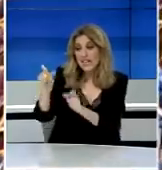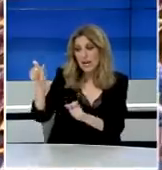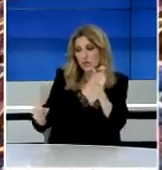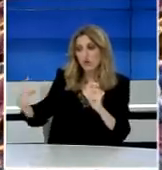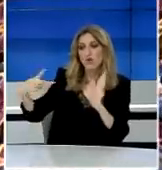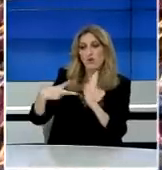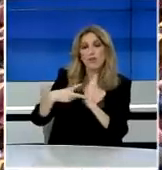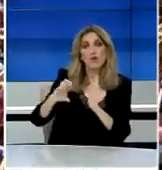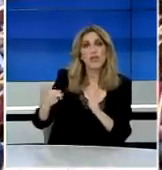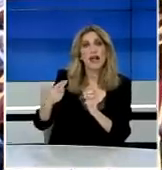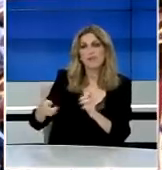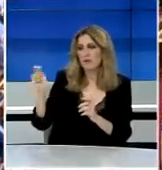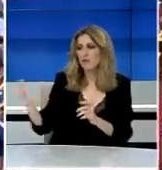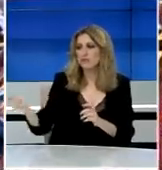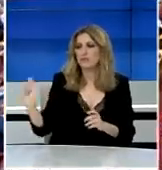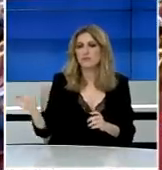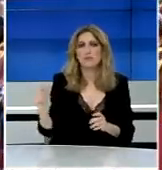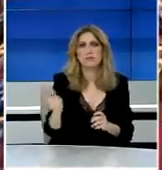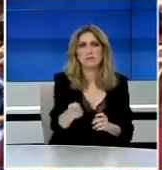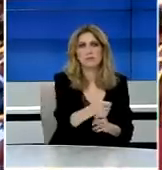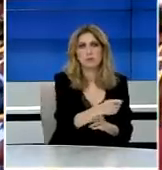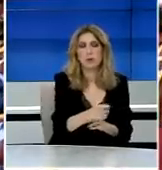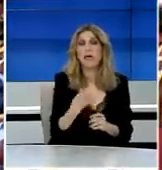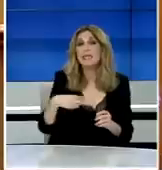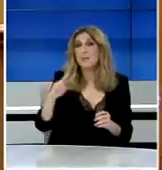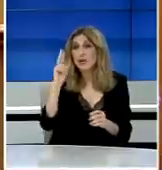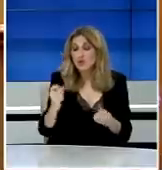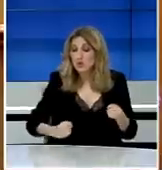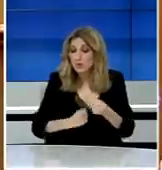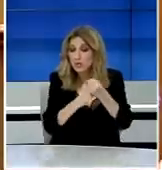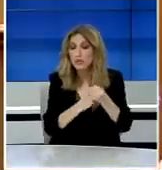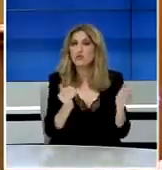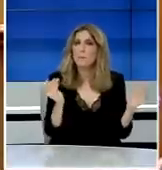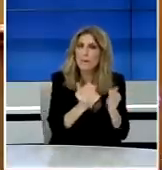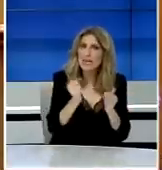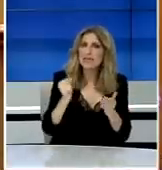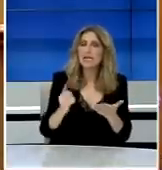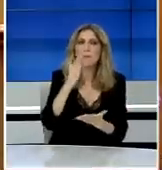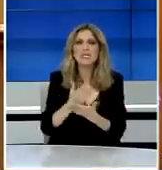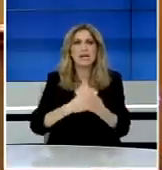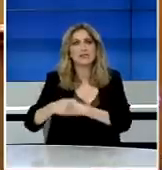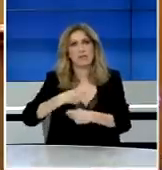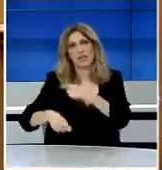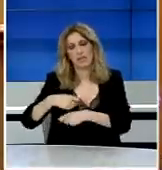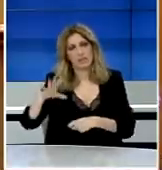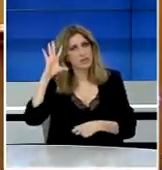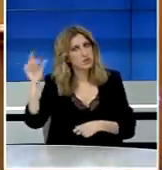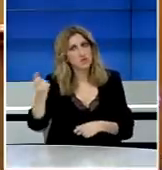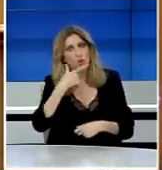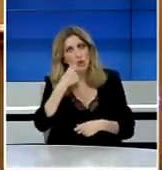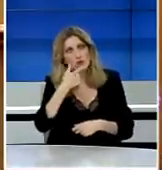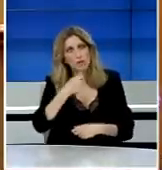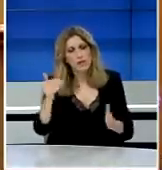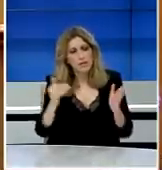στις μικρές και στις μεσαίες για να μην δούμε χιλιάδες λουκέτα να μπαίνουν το Σεπτέμβρη. Εσείς τι κάνετε?